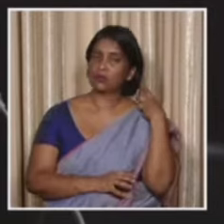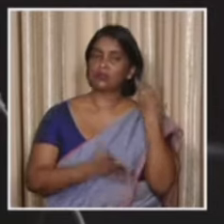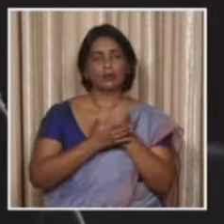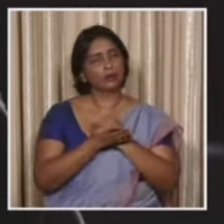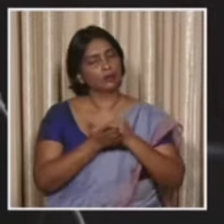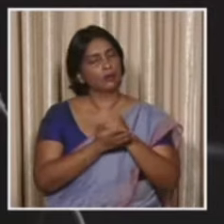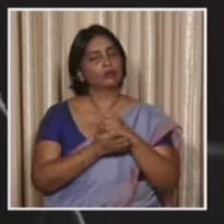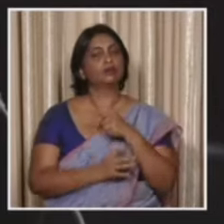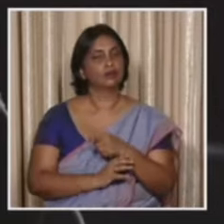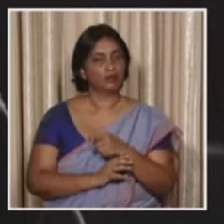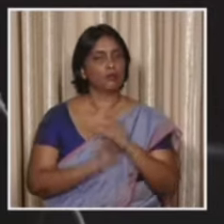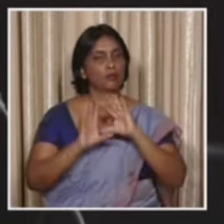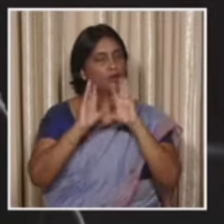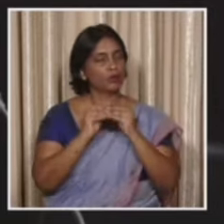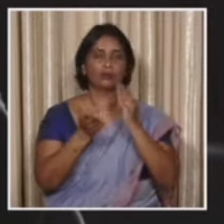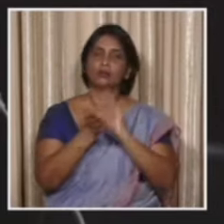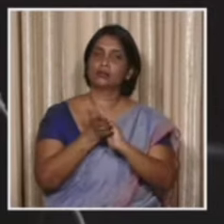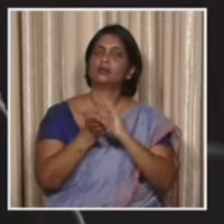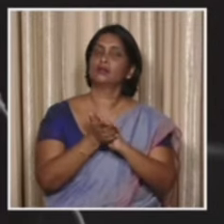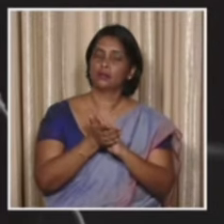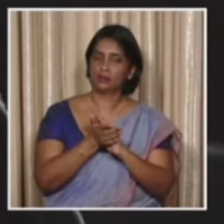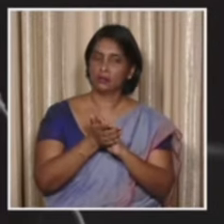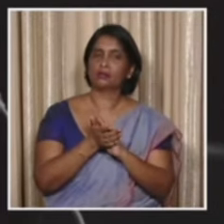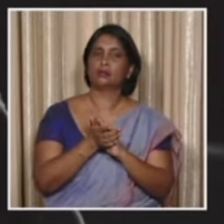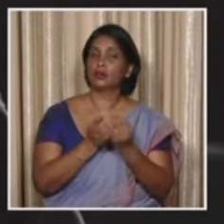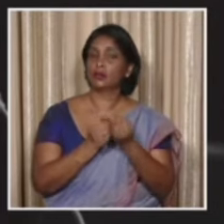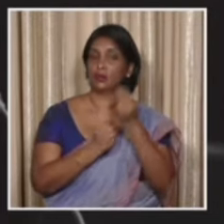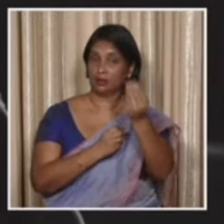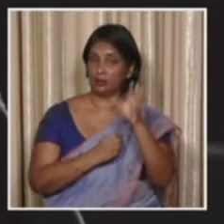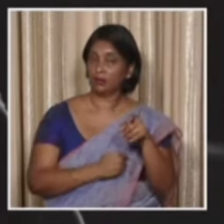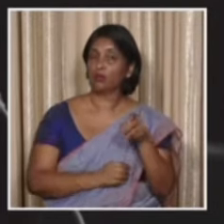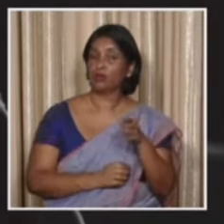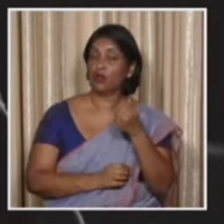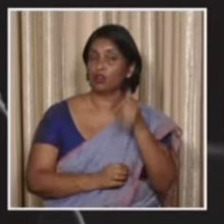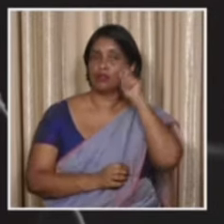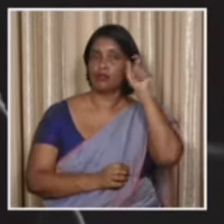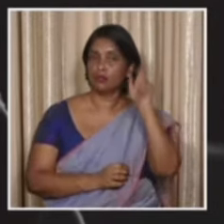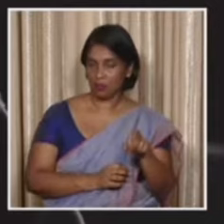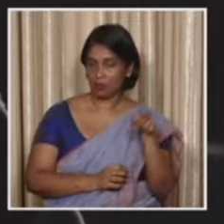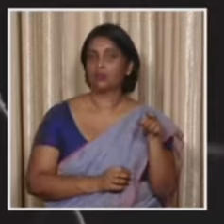பொதுவான சேவையை செய்த நல்லதொரு மனிதர். அவருடைய தடயம் முக்கியமாக